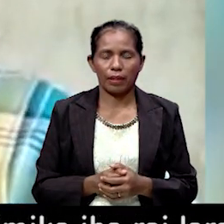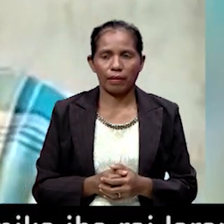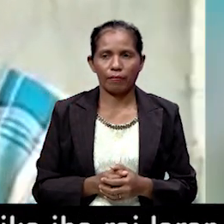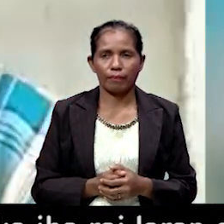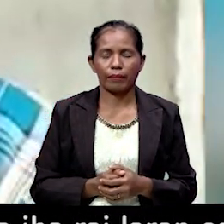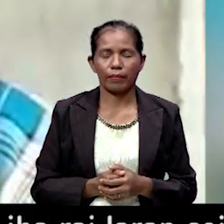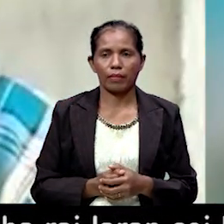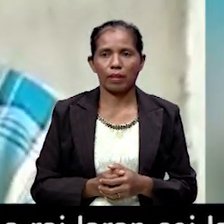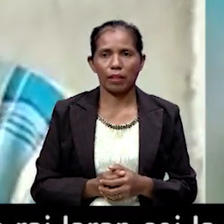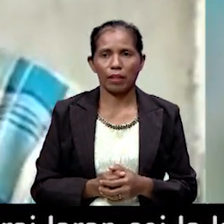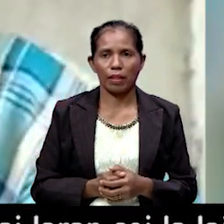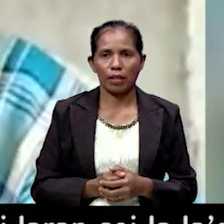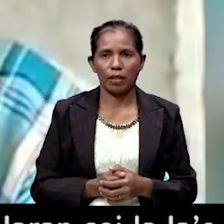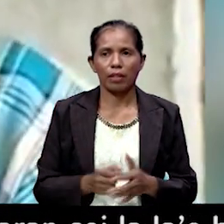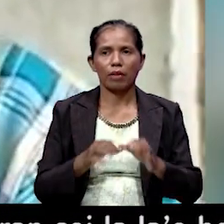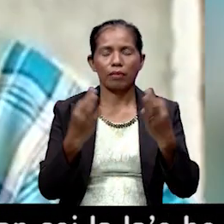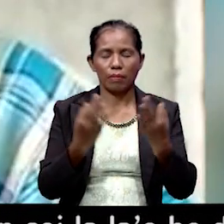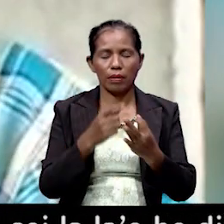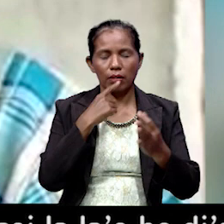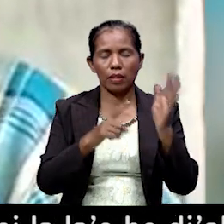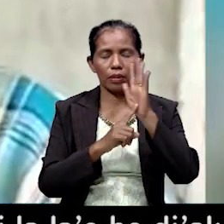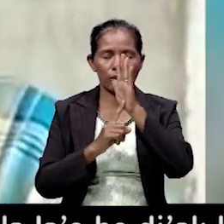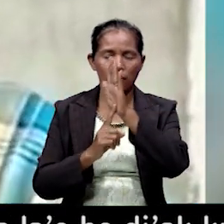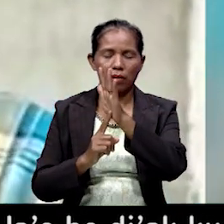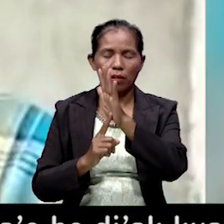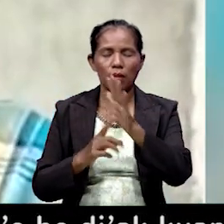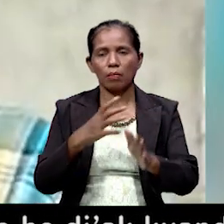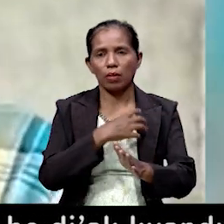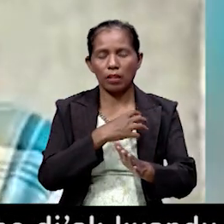ne. Nunemos, familia vítima hatau na keisa ba polisi esquadra